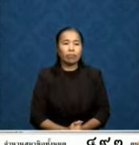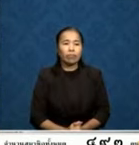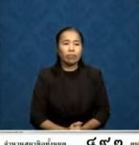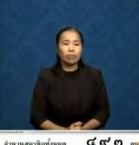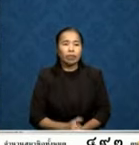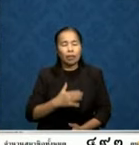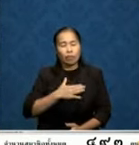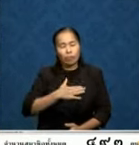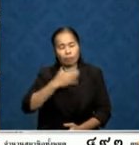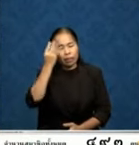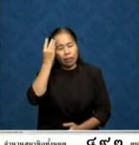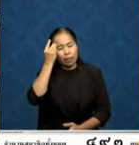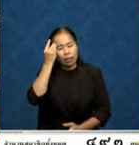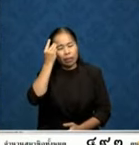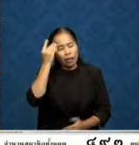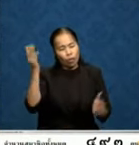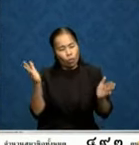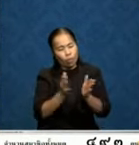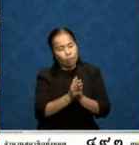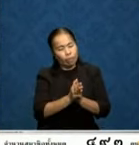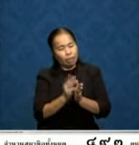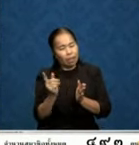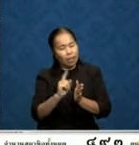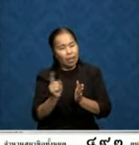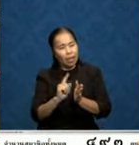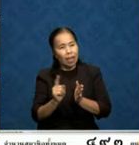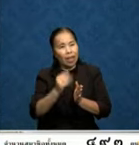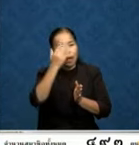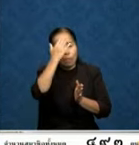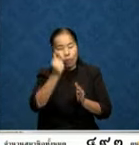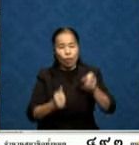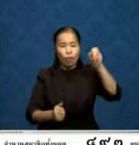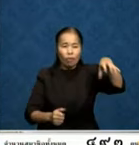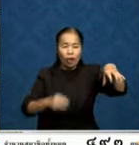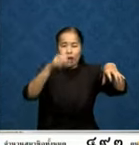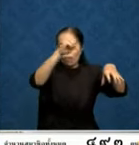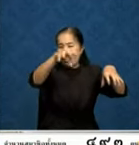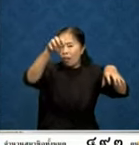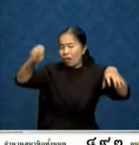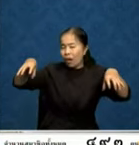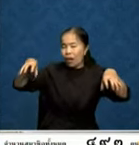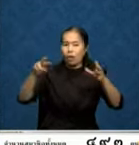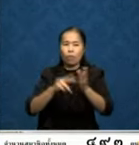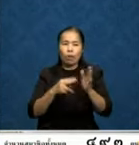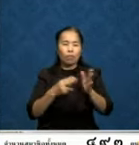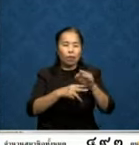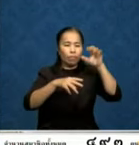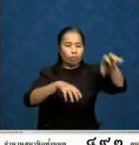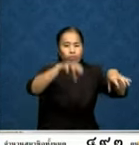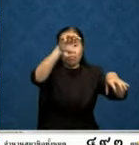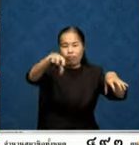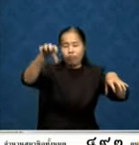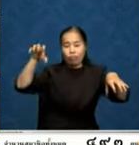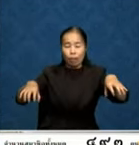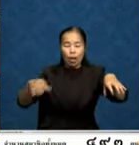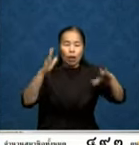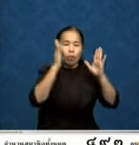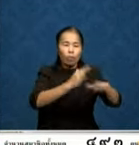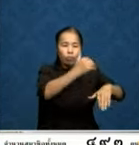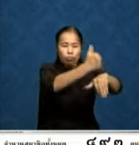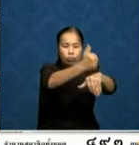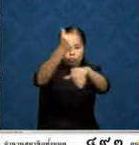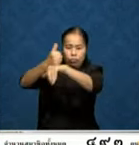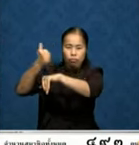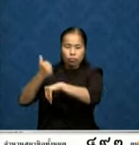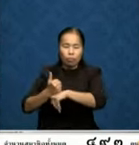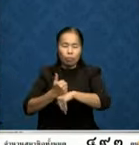ผมก็มานั่งคิดจะรวมยังไงเพราะว่า3การไฟฟ้านี่ก็เป็นอาณาจักรมีผู้บริหารมีค่าตอบ